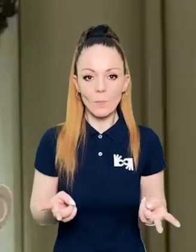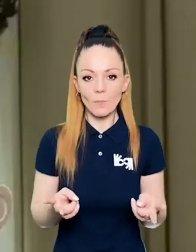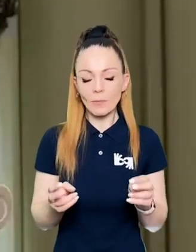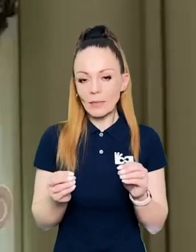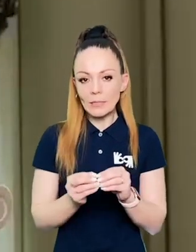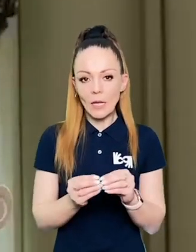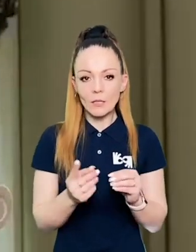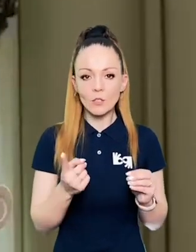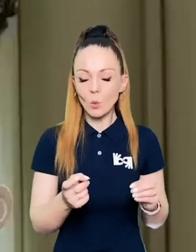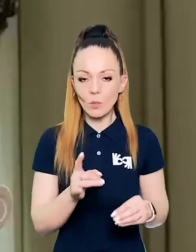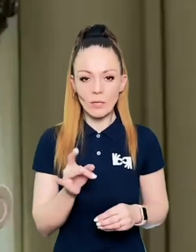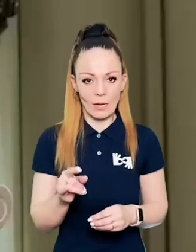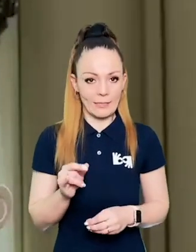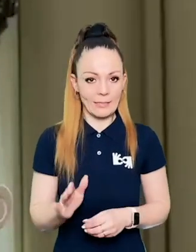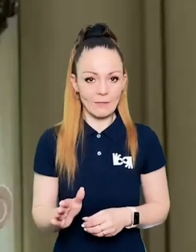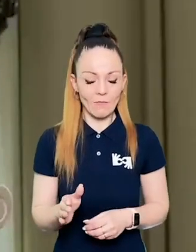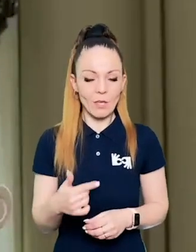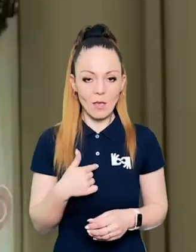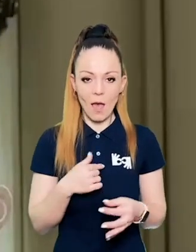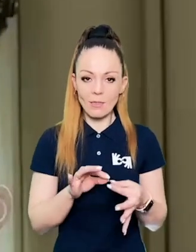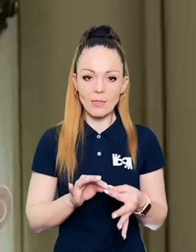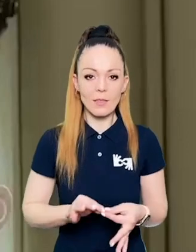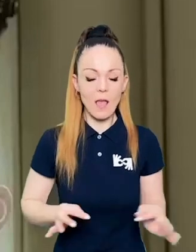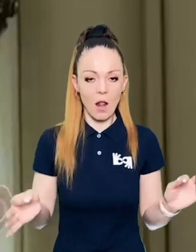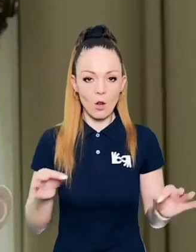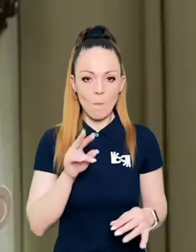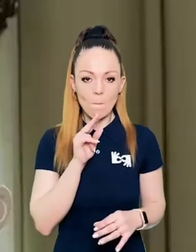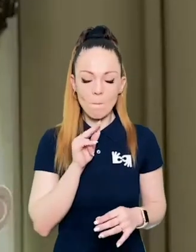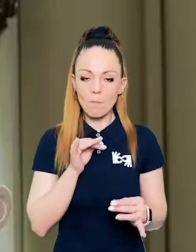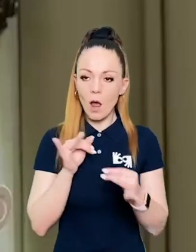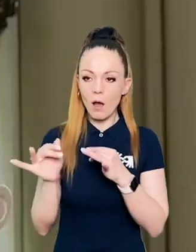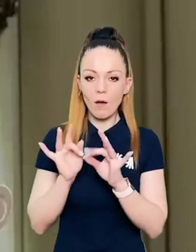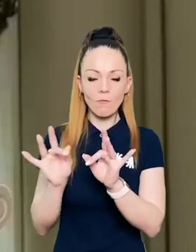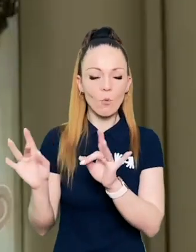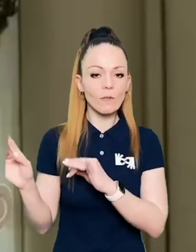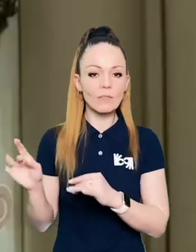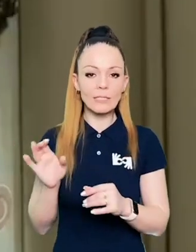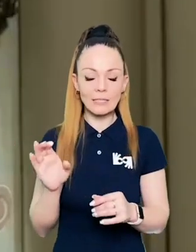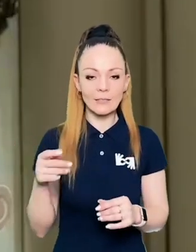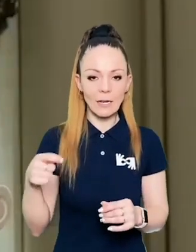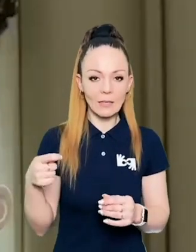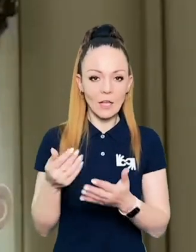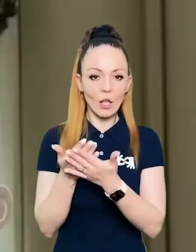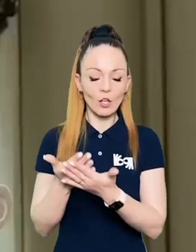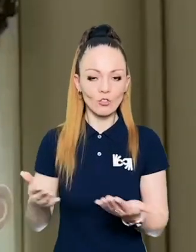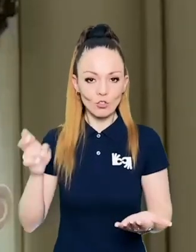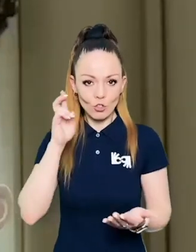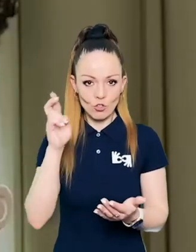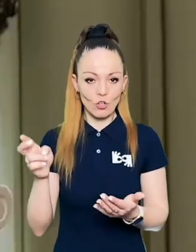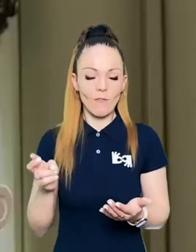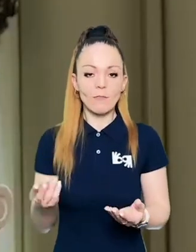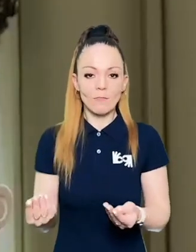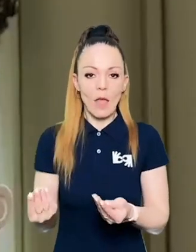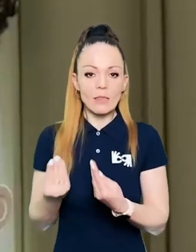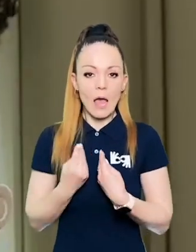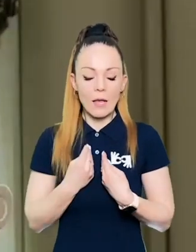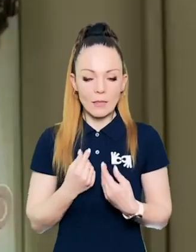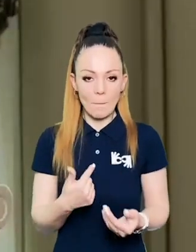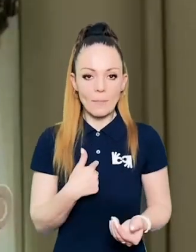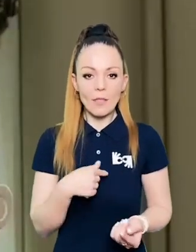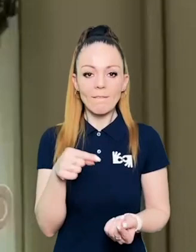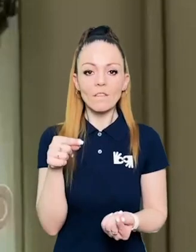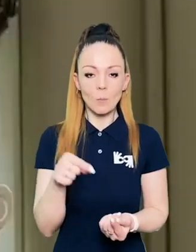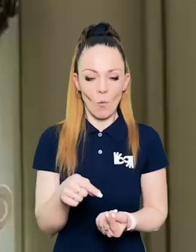я не знаю, десятки, сотні разів я детально проговорював з лідерами інших держав надати мені